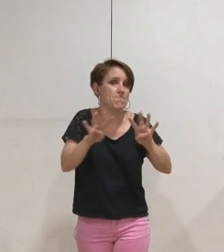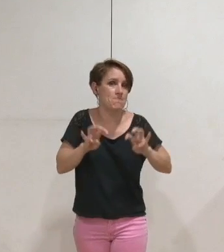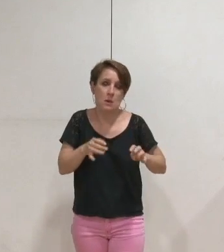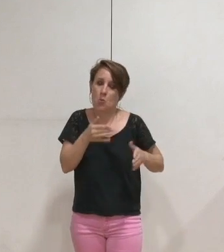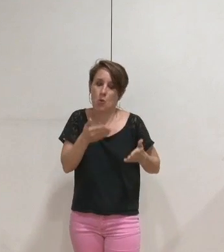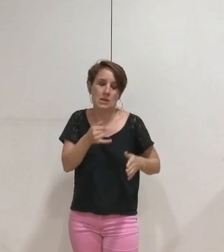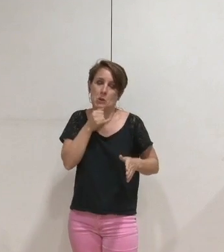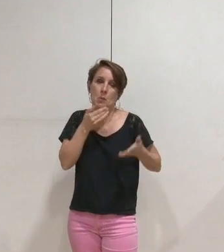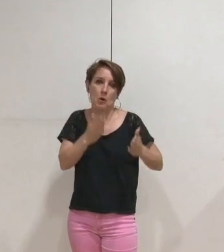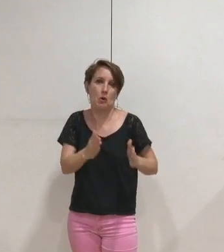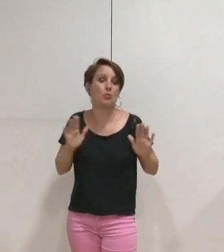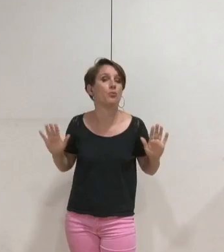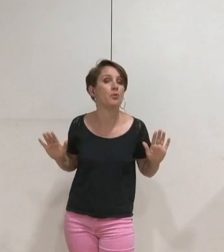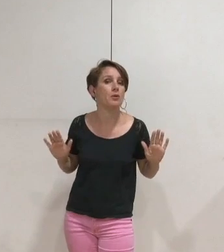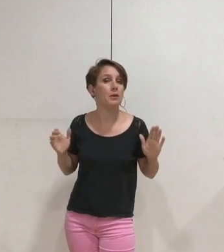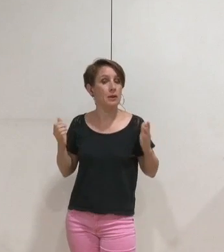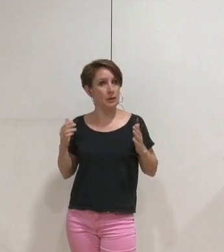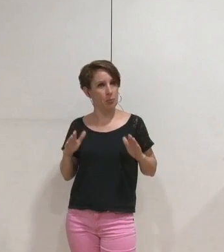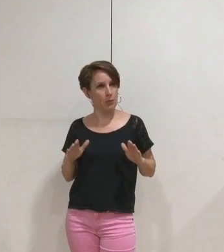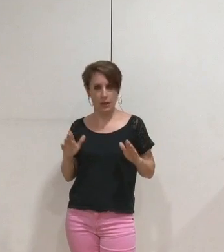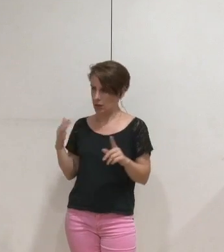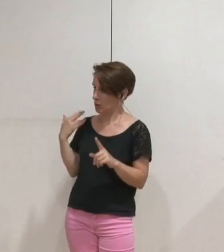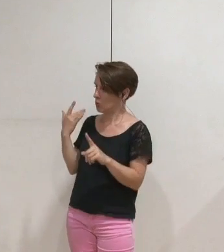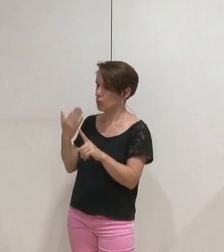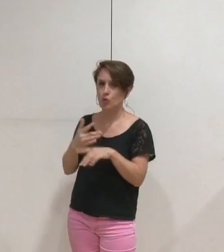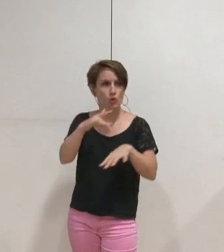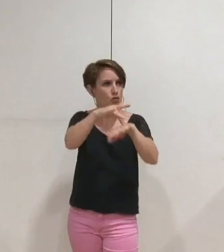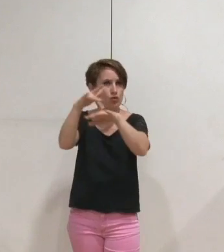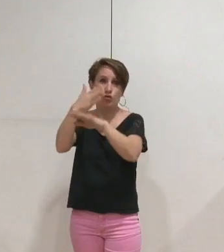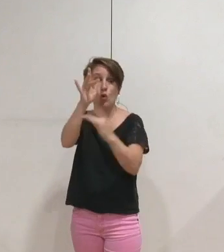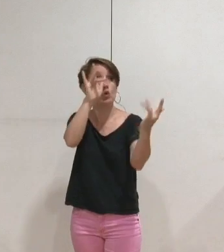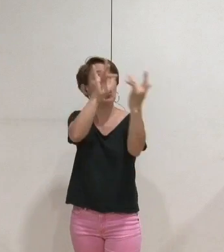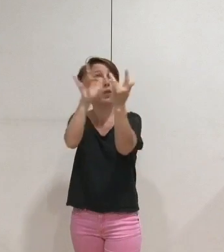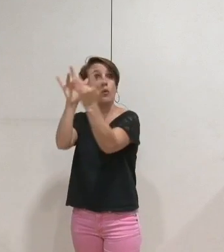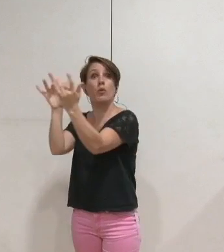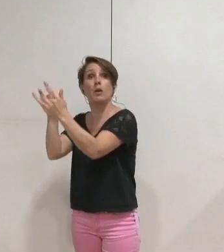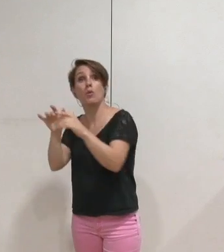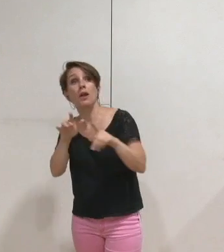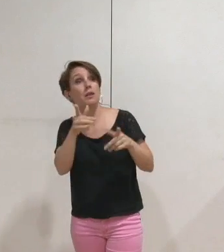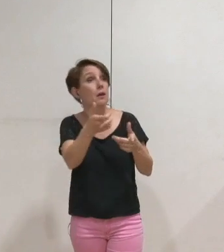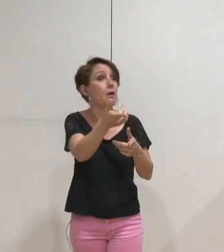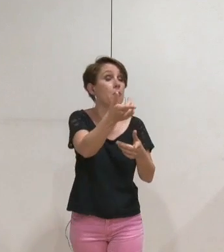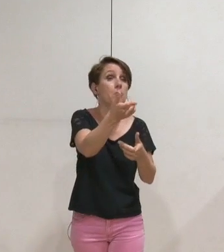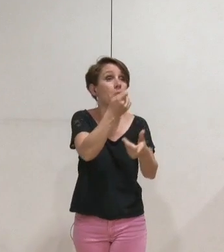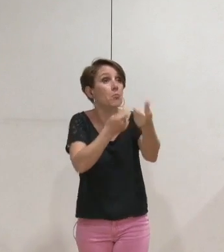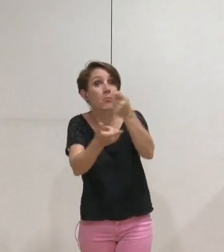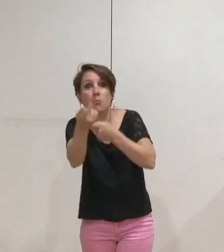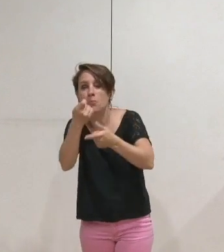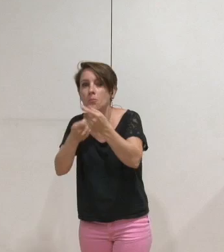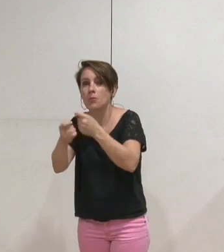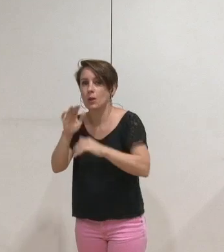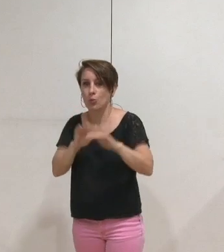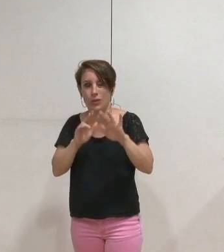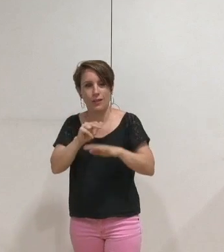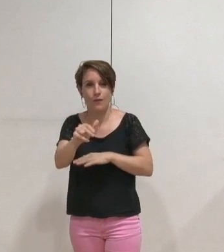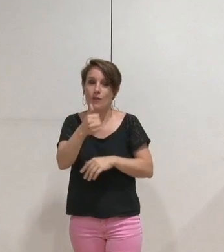vialé mais nous avons eu entre-temps d'autres contacts qui permettraient effectivement de relancer notamment la construction de mèes carré de